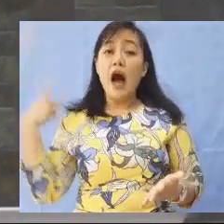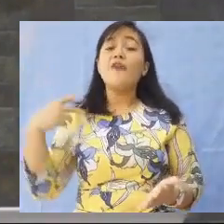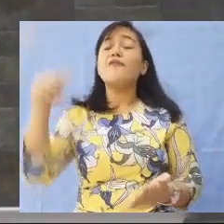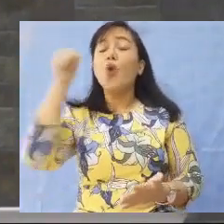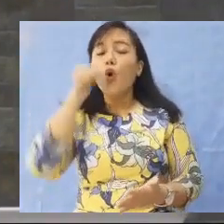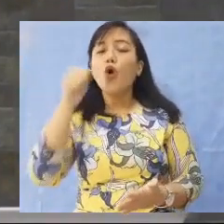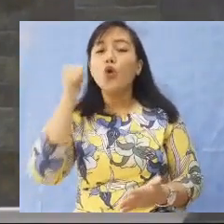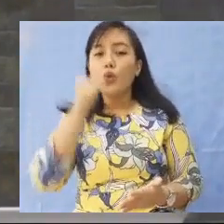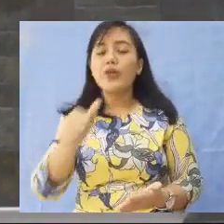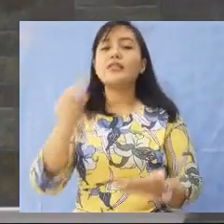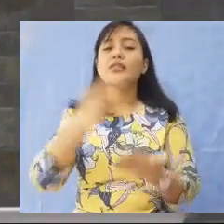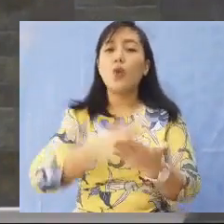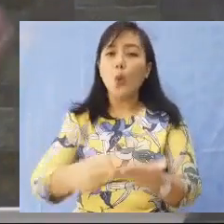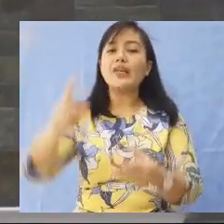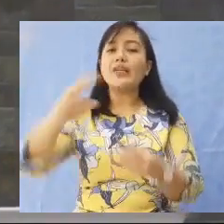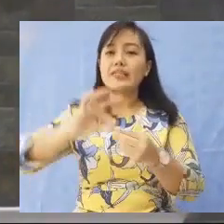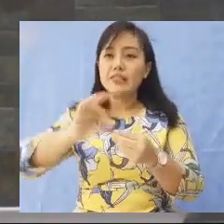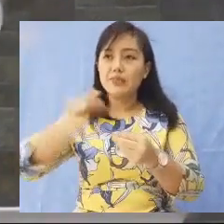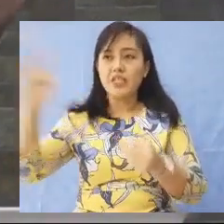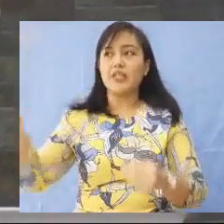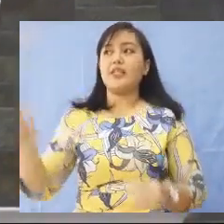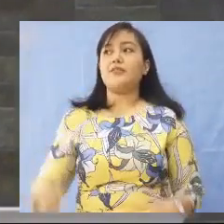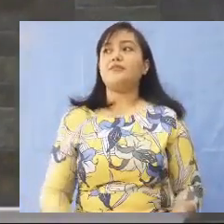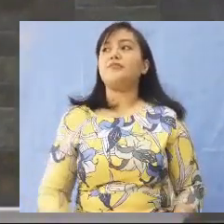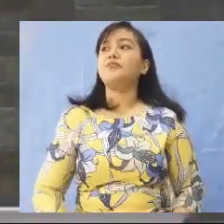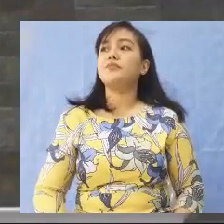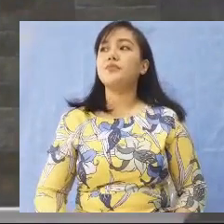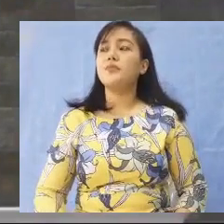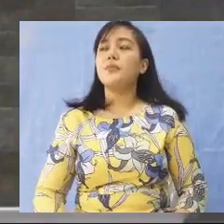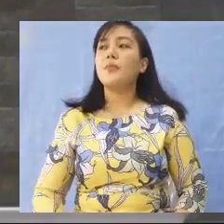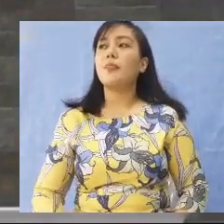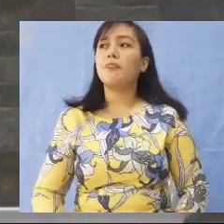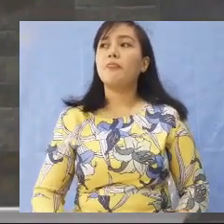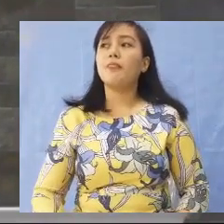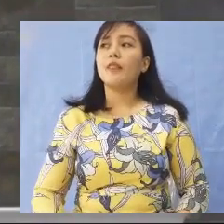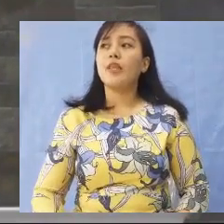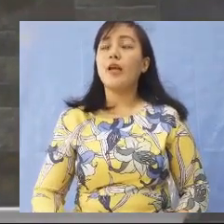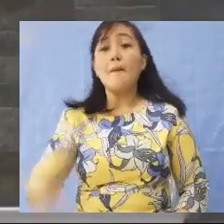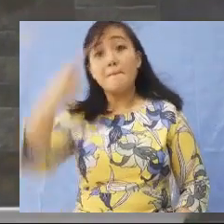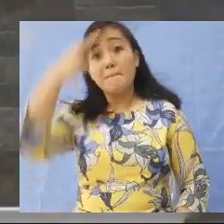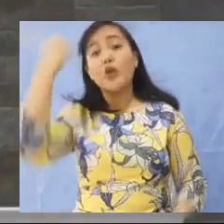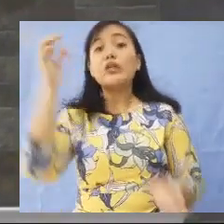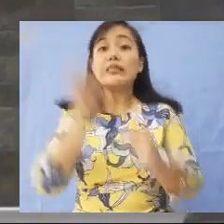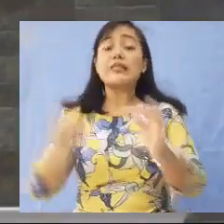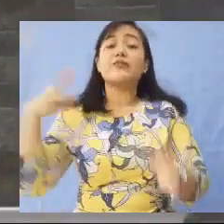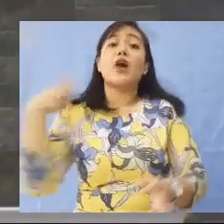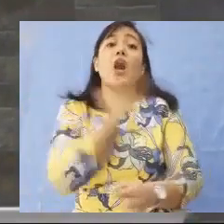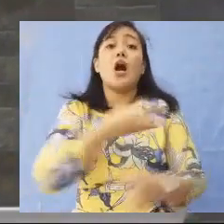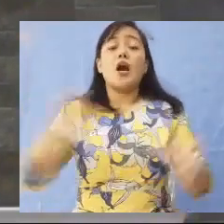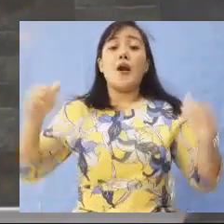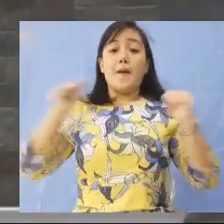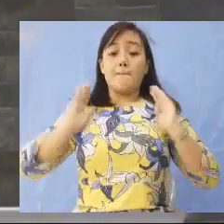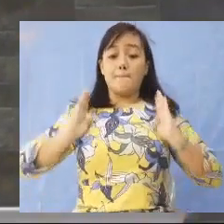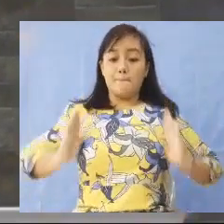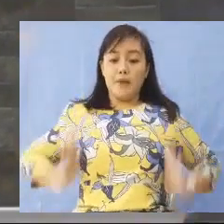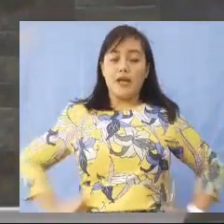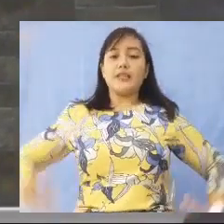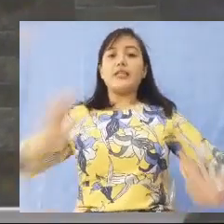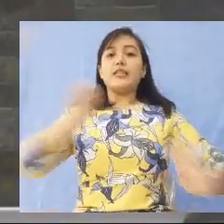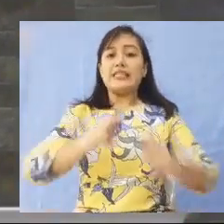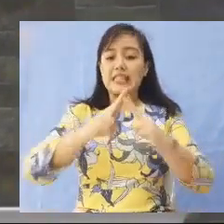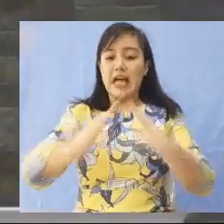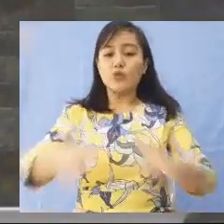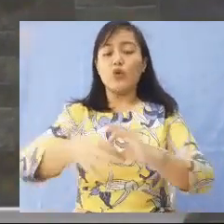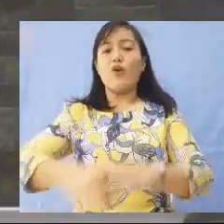Sapagkat kung totoo na ang katawan natin ay templo ng banal na Espiritu, there is always hope.